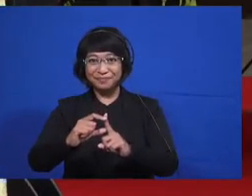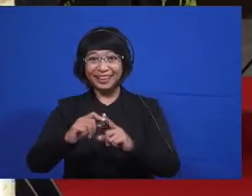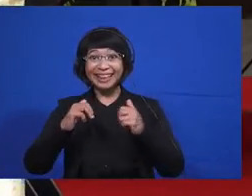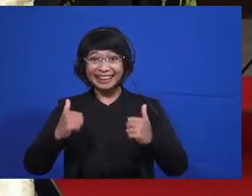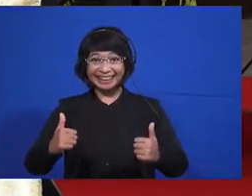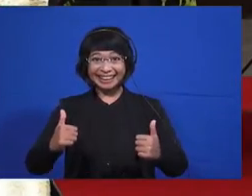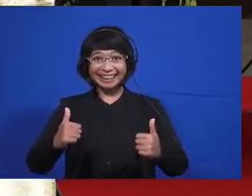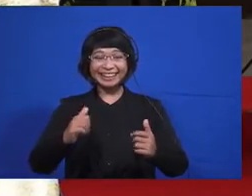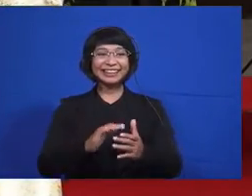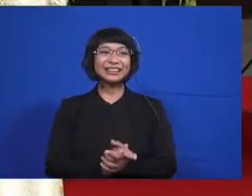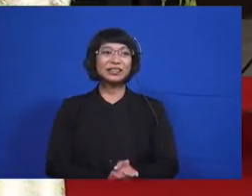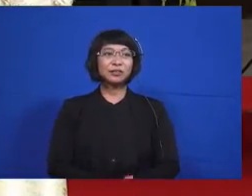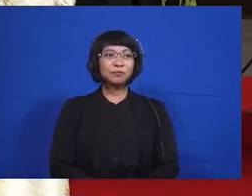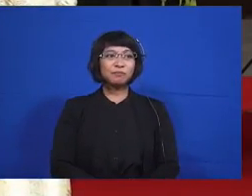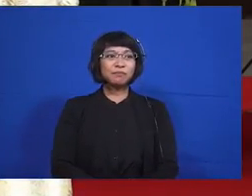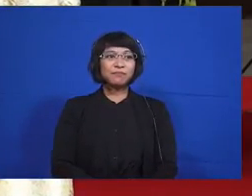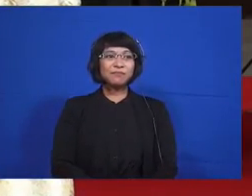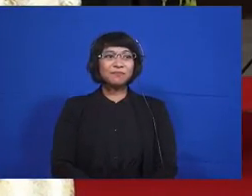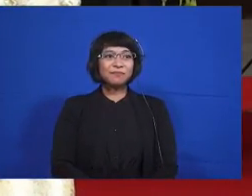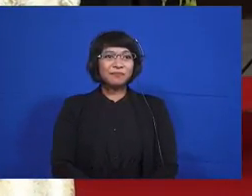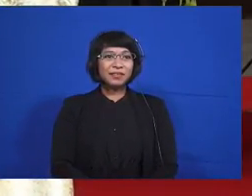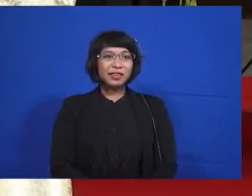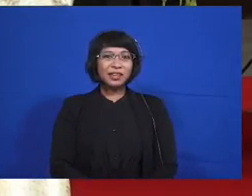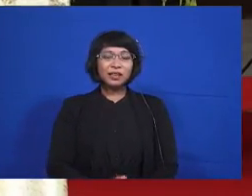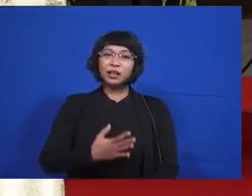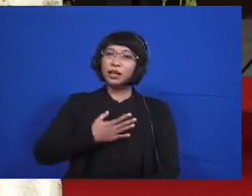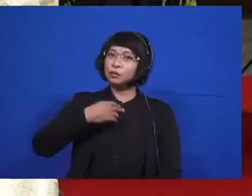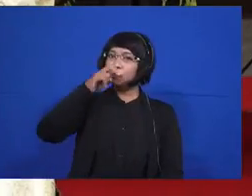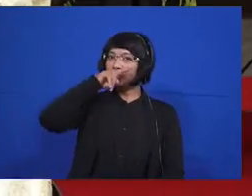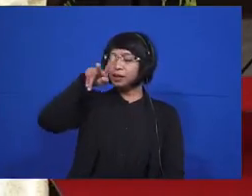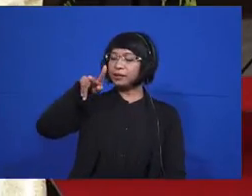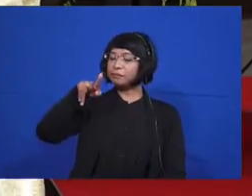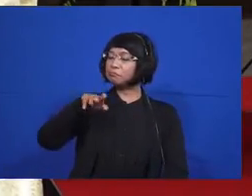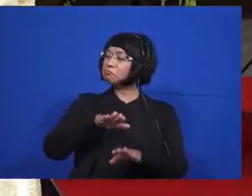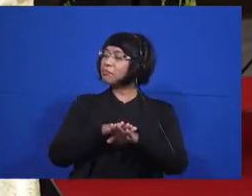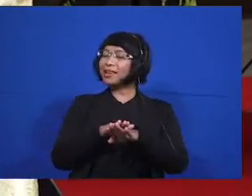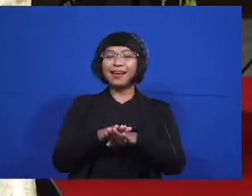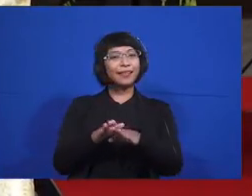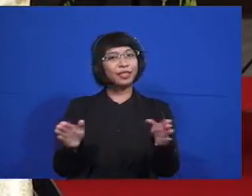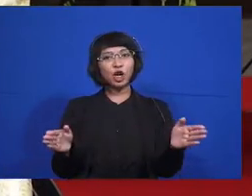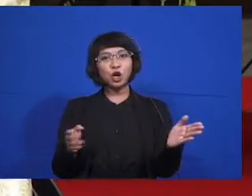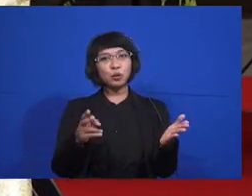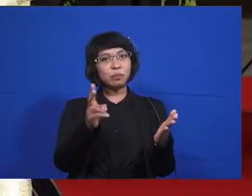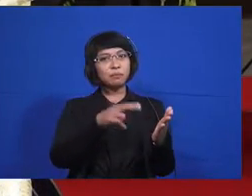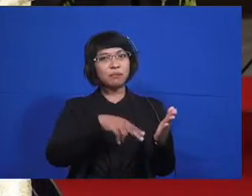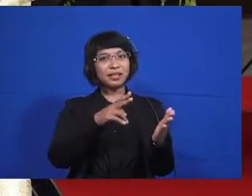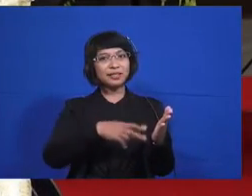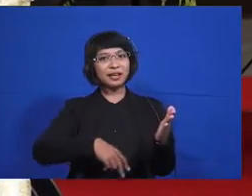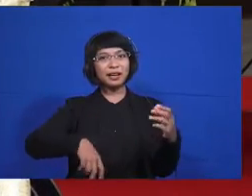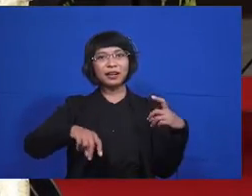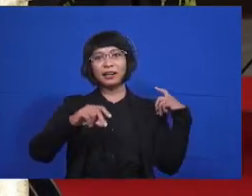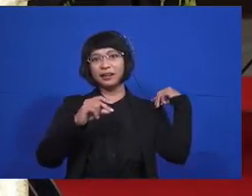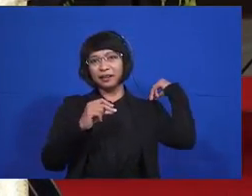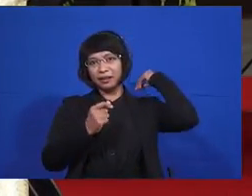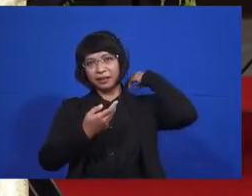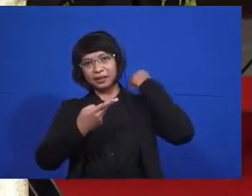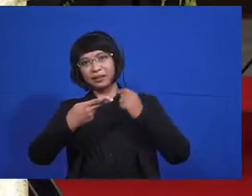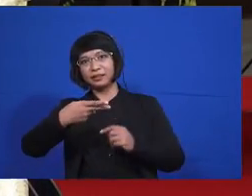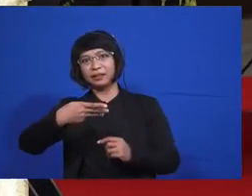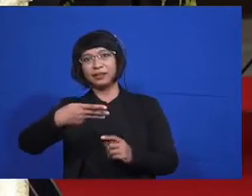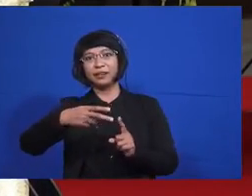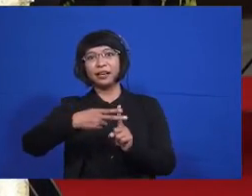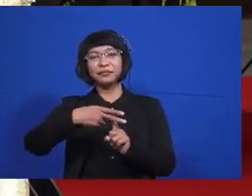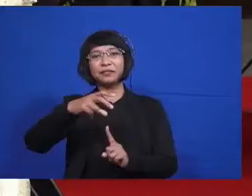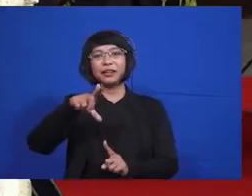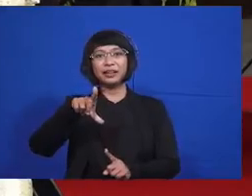Nah, kalau saya melihat atau membaca refleksi Romo berdua dan juga apa